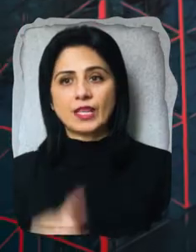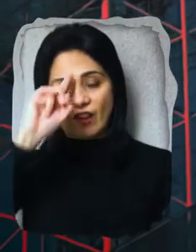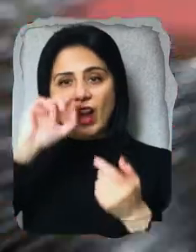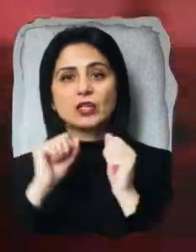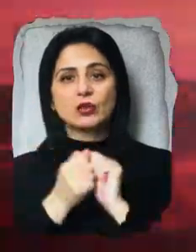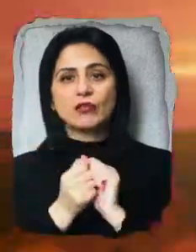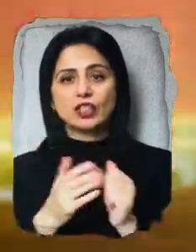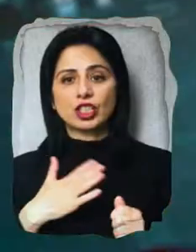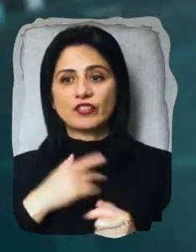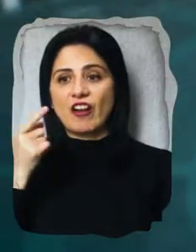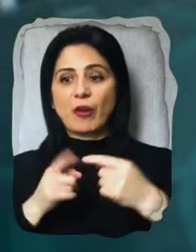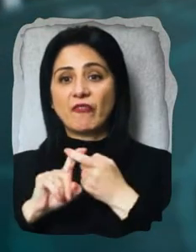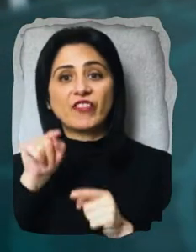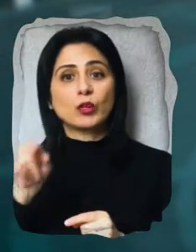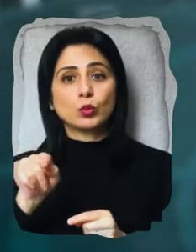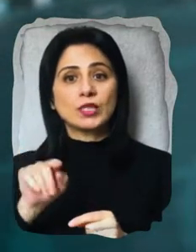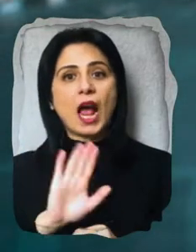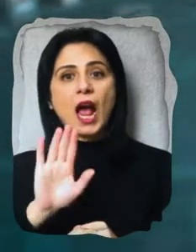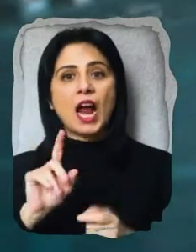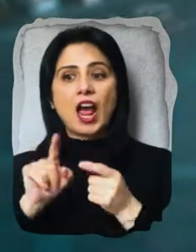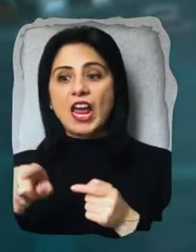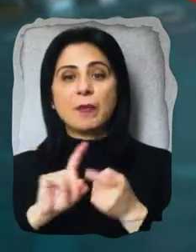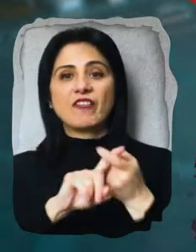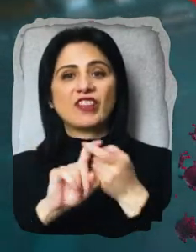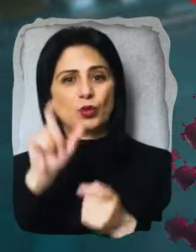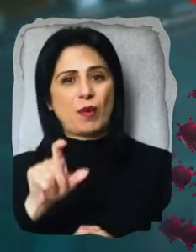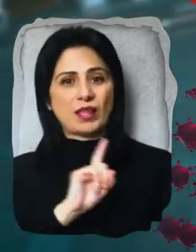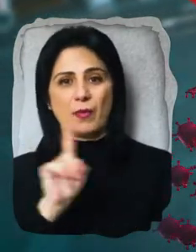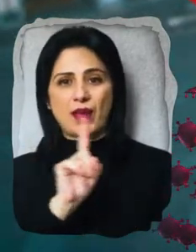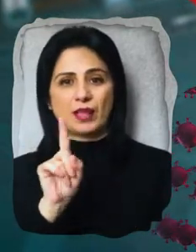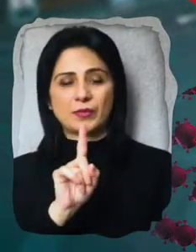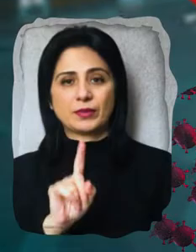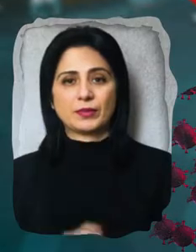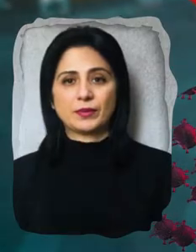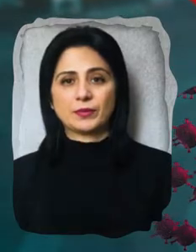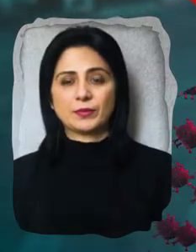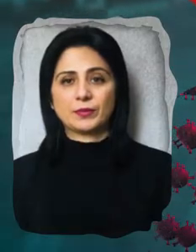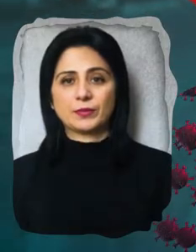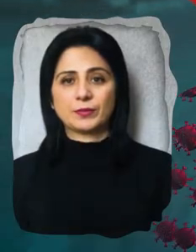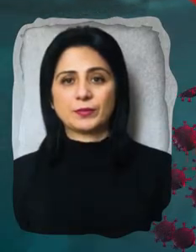Გვახსოვდეს, ჩვენ ვებრძვით ვირუსს და არა ინფიცირებულ ადამიანებს.